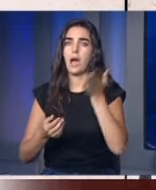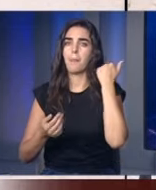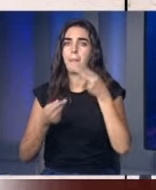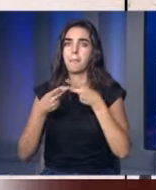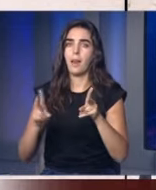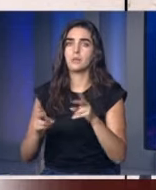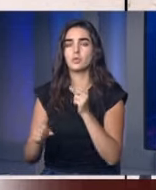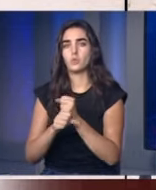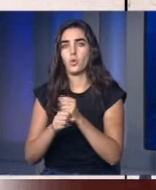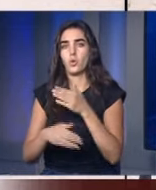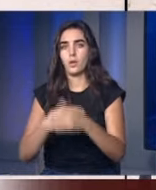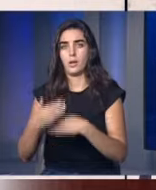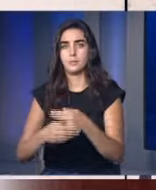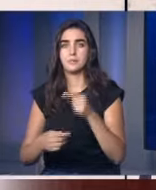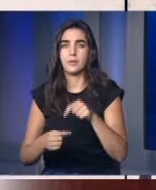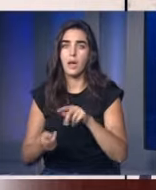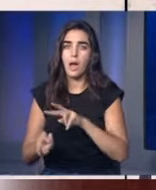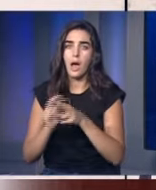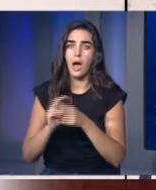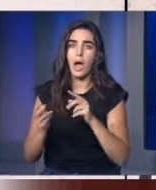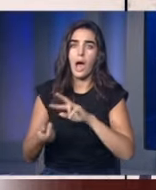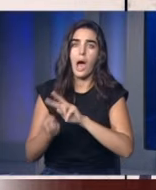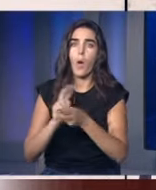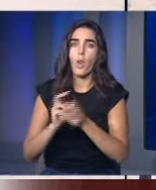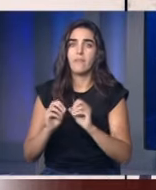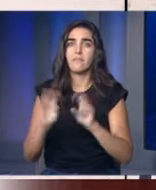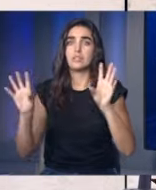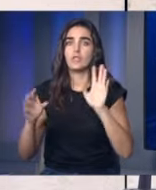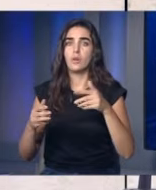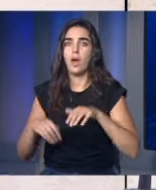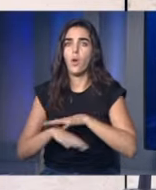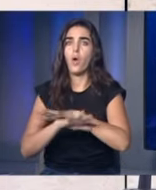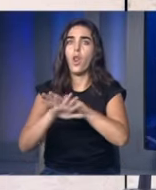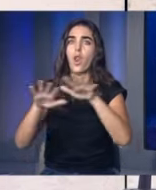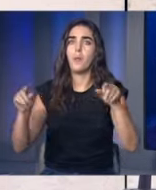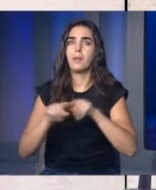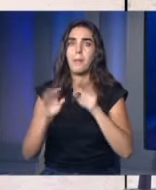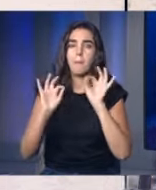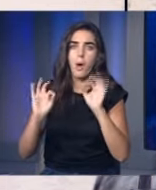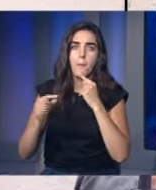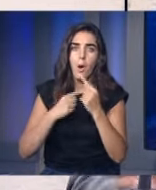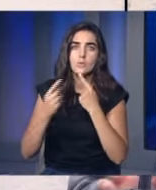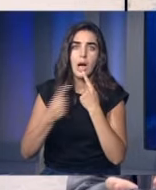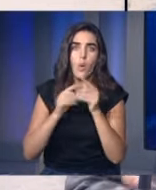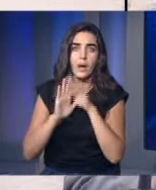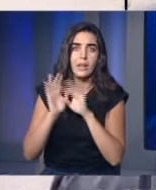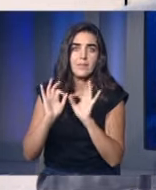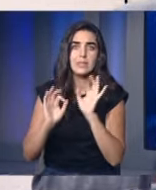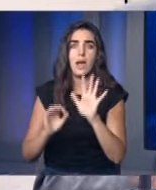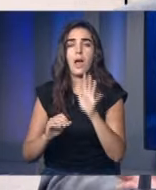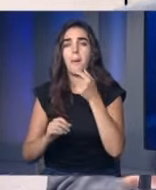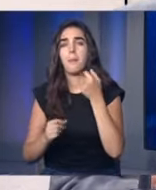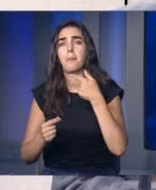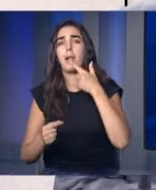رئاسية إلا بدهم حوار، لازم يصير حوار، صاروا جماعة حوار. شو بدي أقول لكم؟ يعني بيناموا بيقوموا على الحوار،